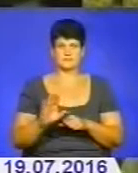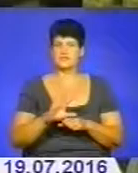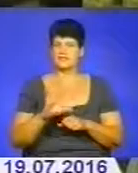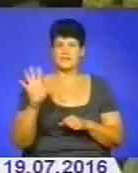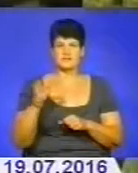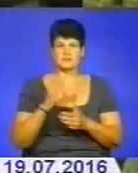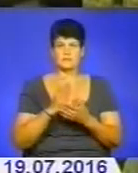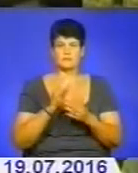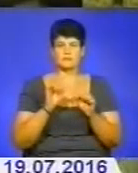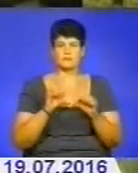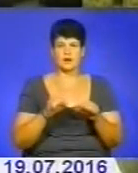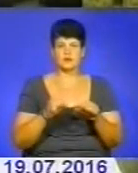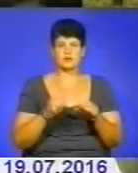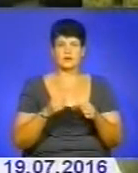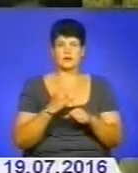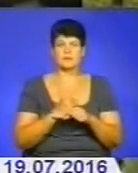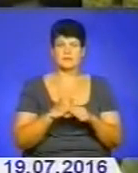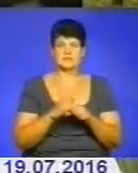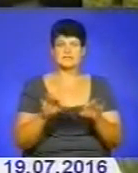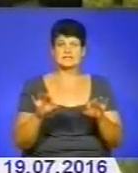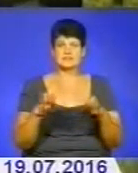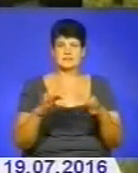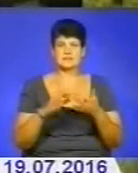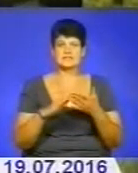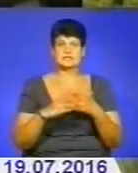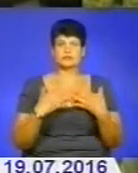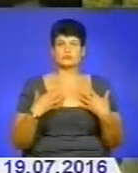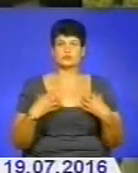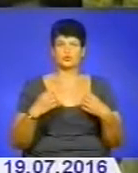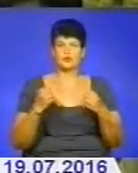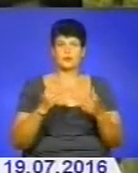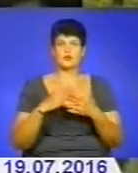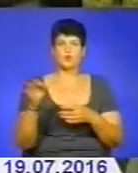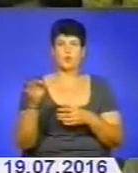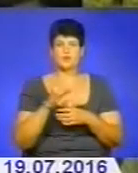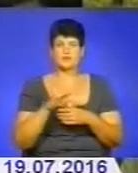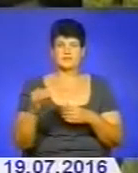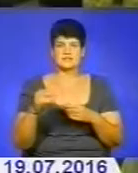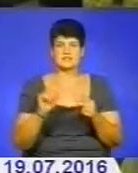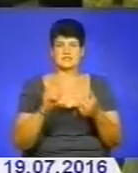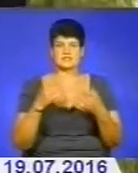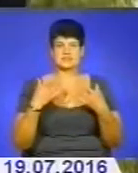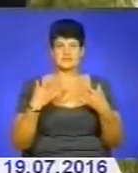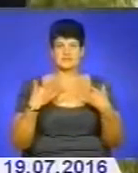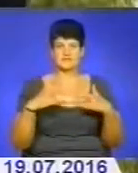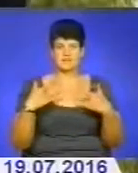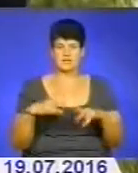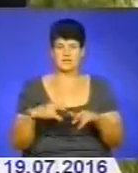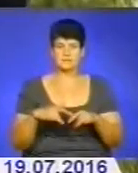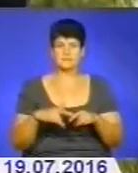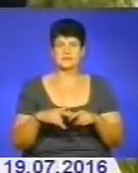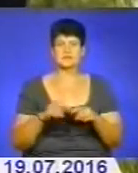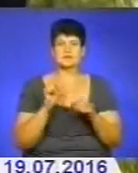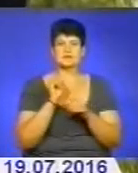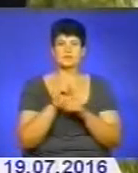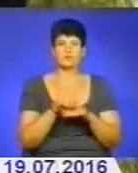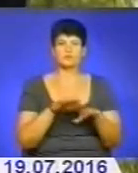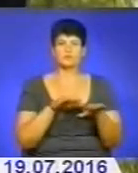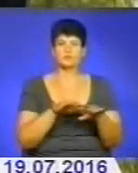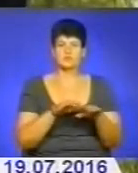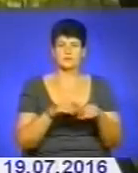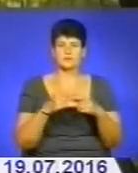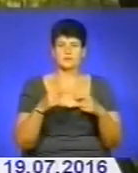на працю, є засуджені, які звільнені по стану здоров'я. Ці вони мають офіційні звільнення, а всі решта задіяні на виробництві. Замовити пошиття будь-якої